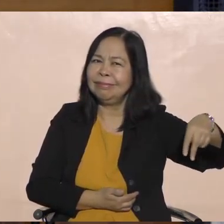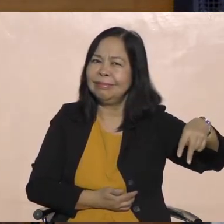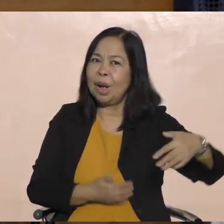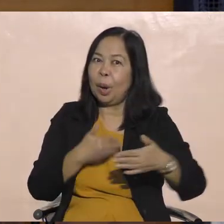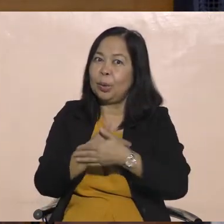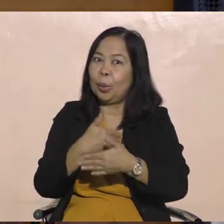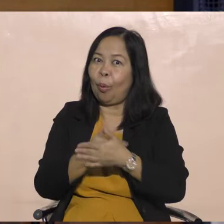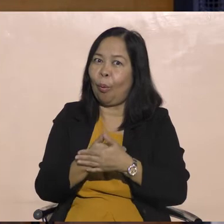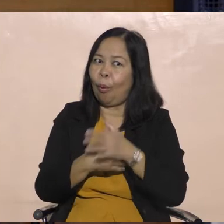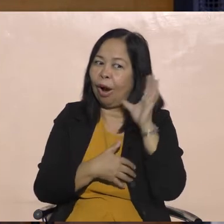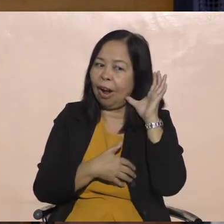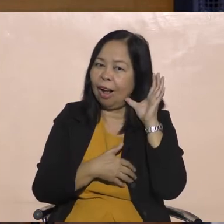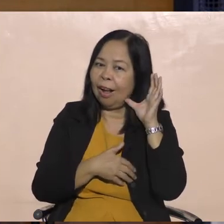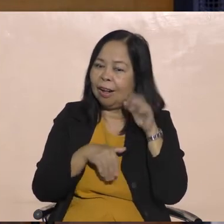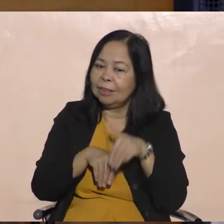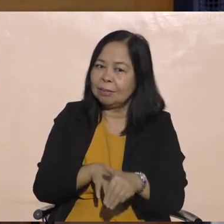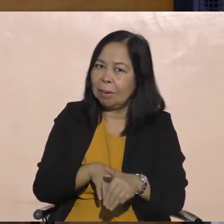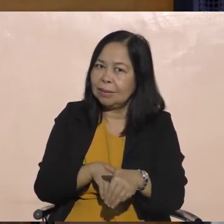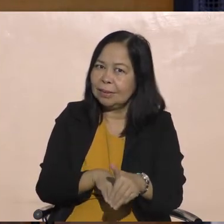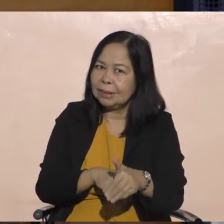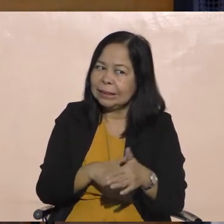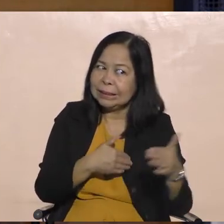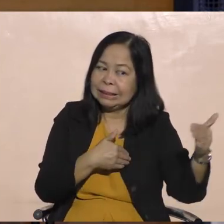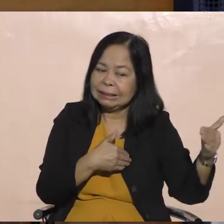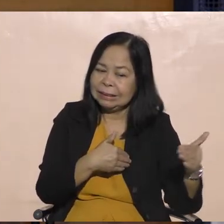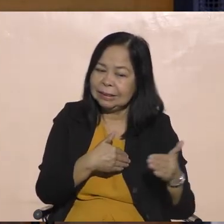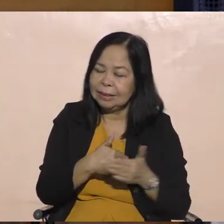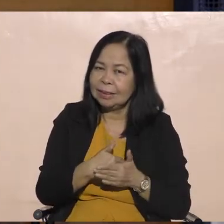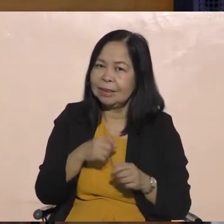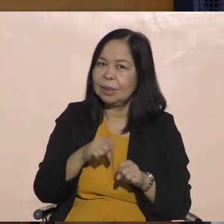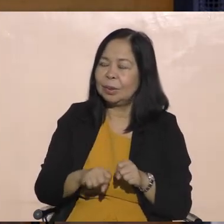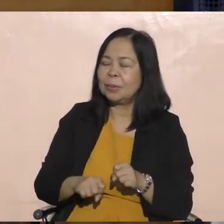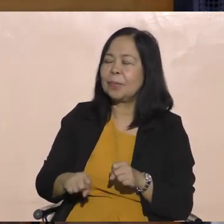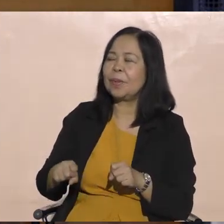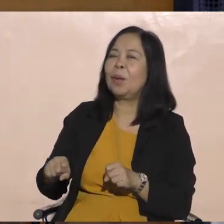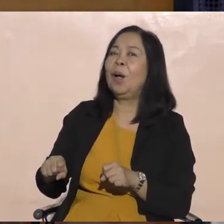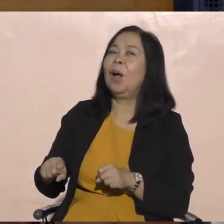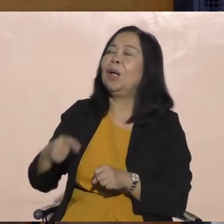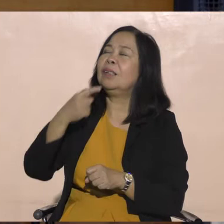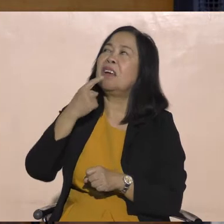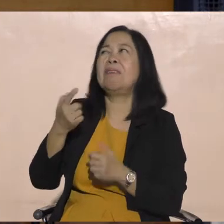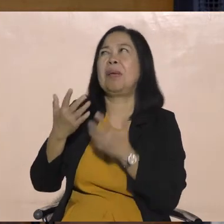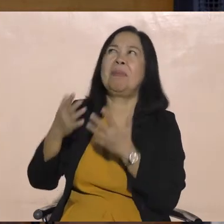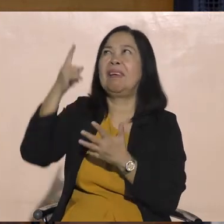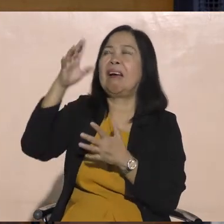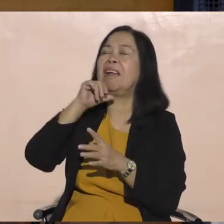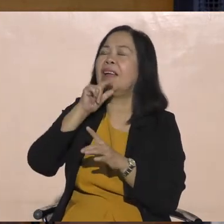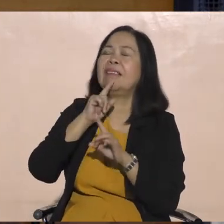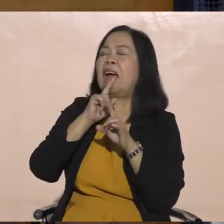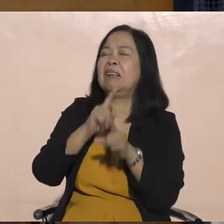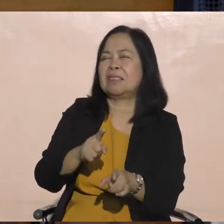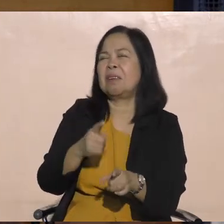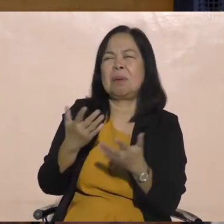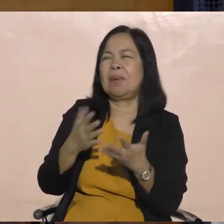mga yapak sa mga kasundaluhan ngayong kaaway, mga kaigsunan. Nakahingon siya nga, "Basin og di gud siguro tubagon sa Ginoo akong mga pag-ampo. Di siguro